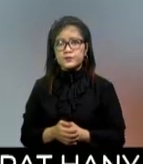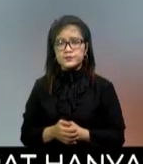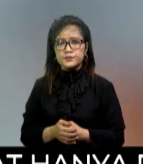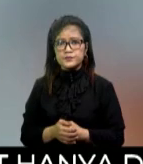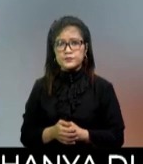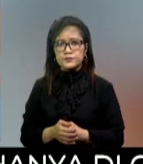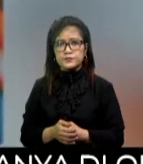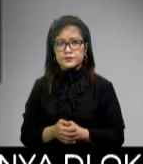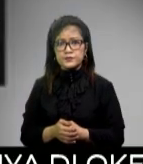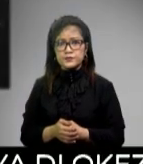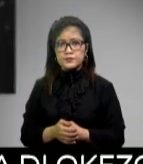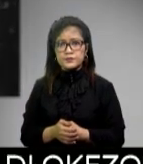melaporkan